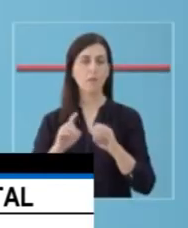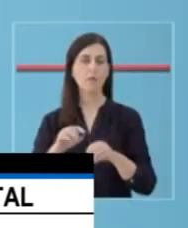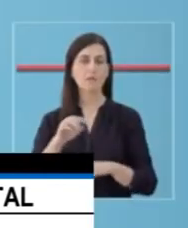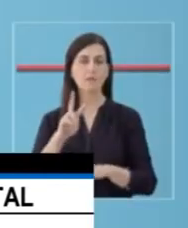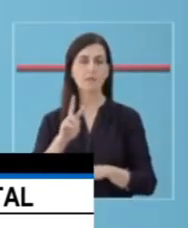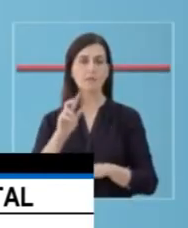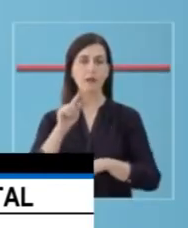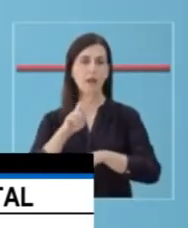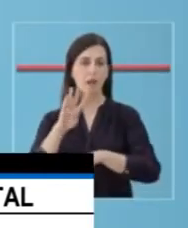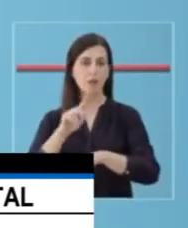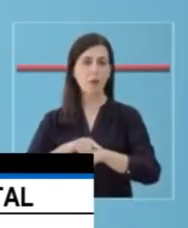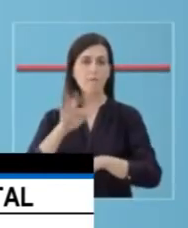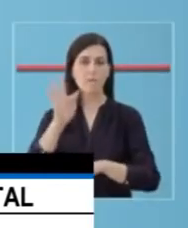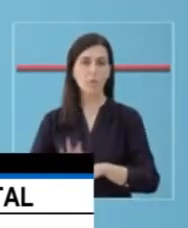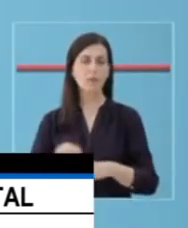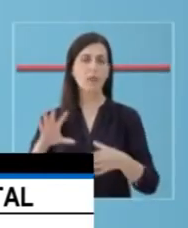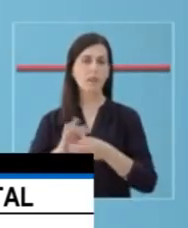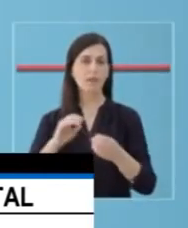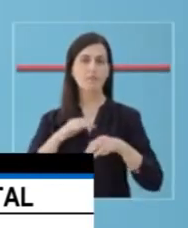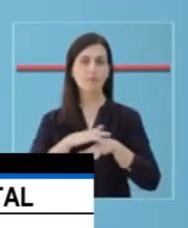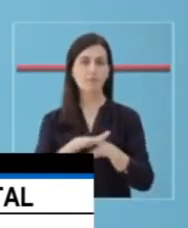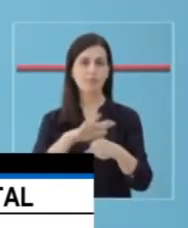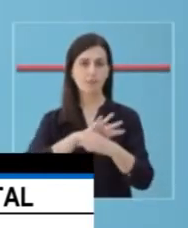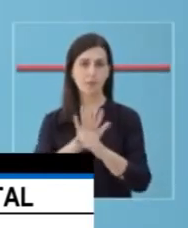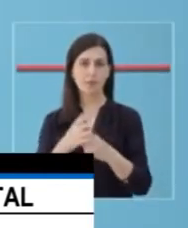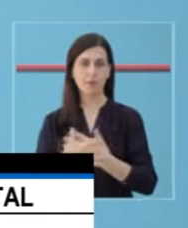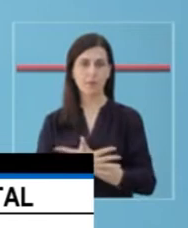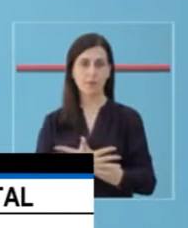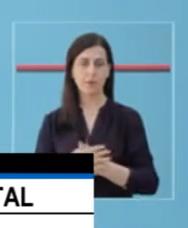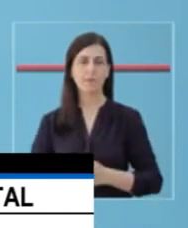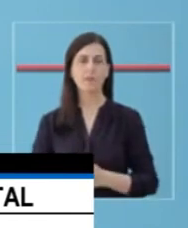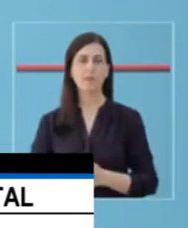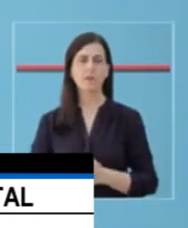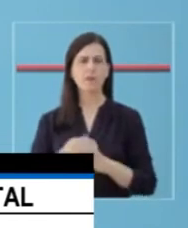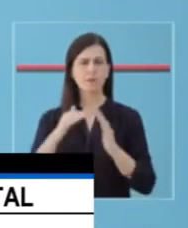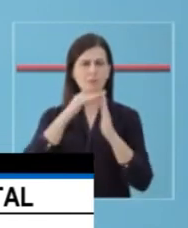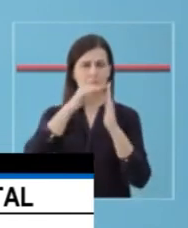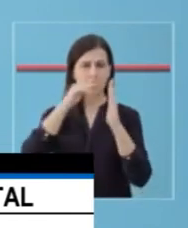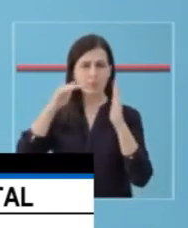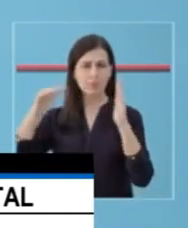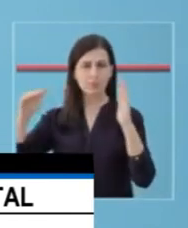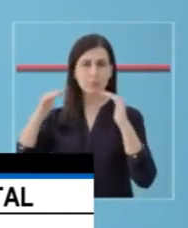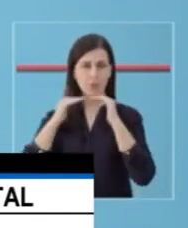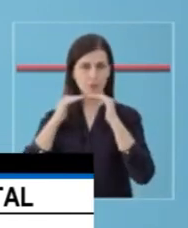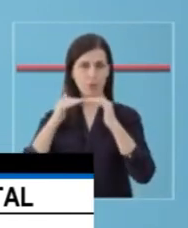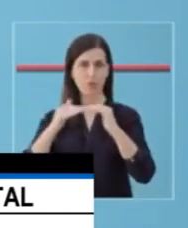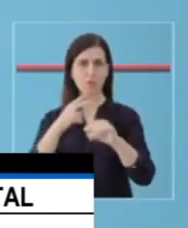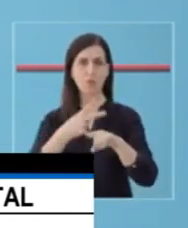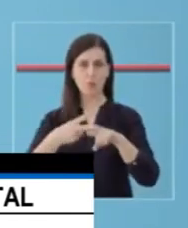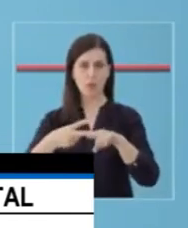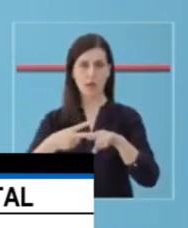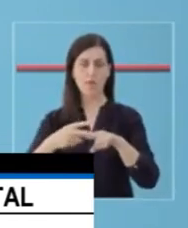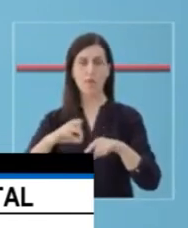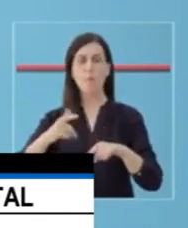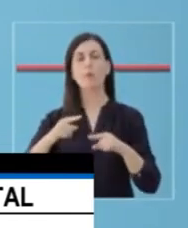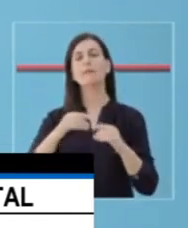me dije të dhënat e 24 orëve të fundit të COVID-19 në Shqipëri. Kurba epidemike ka paraqitur një qëndrueshmëri gjatë dy javëve të fundit.